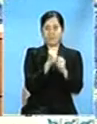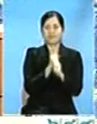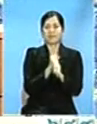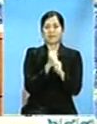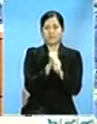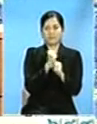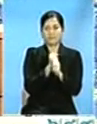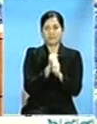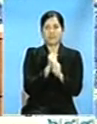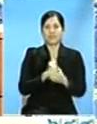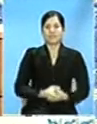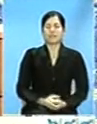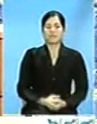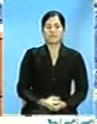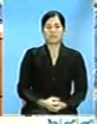ณครับ